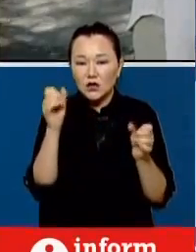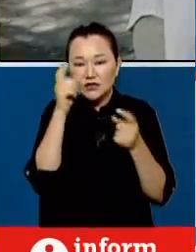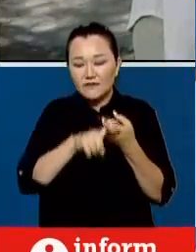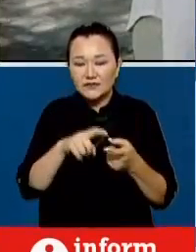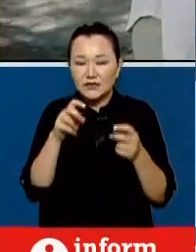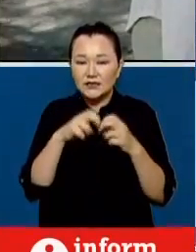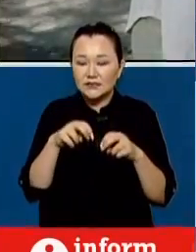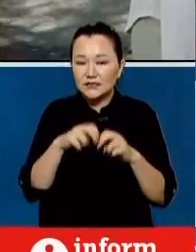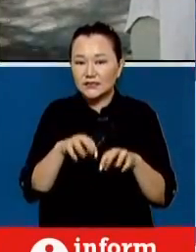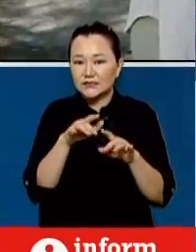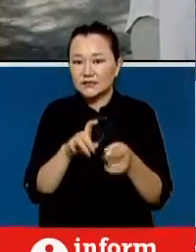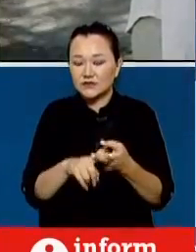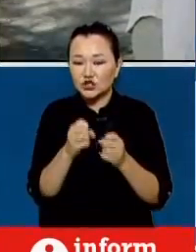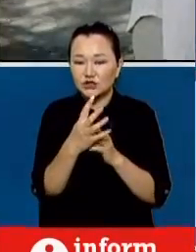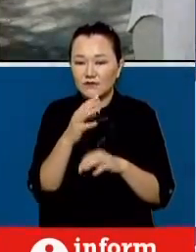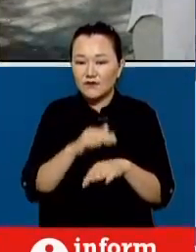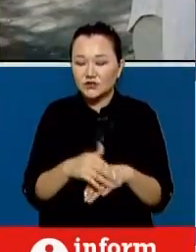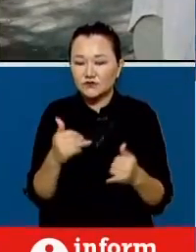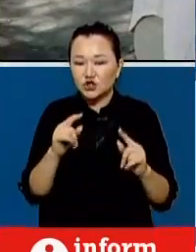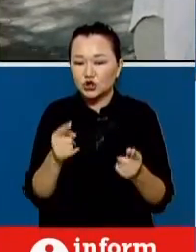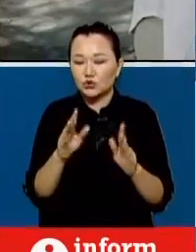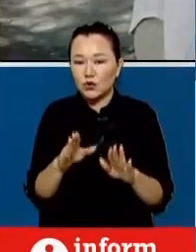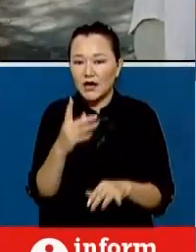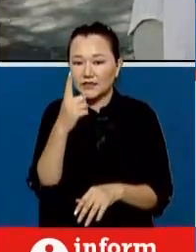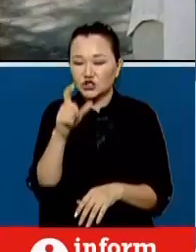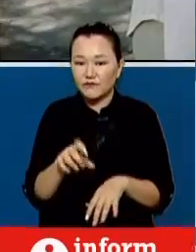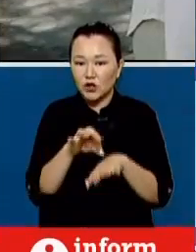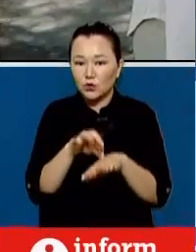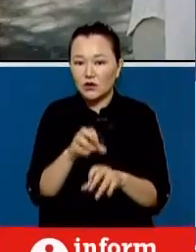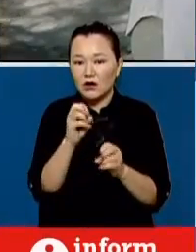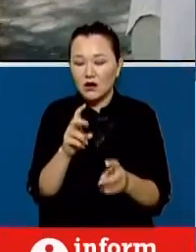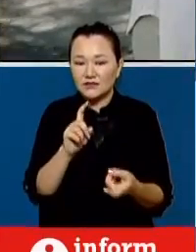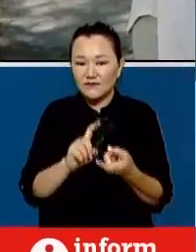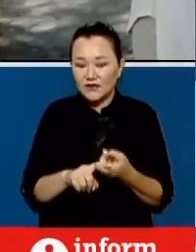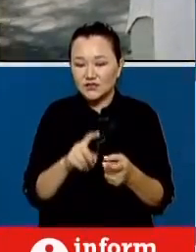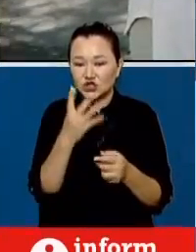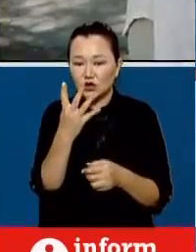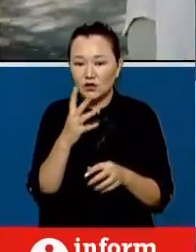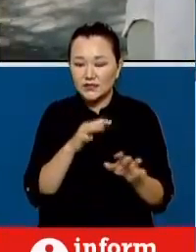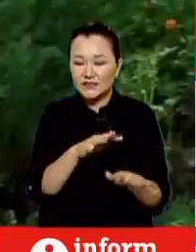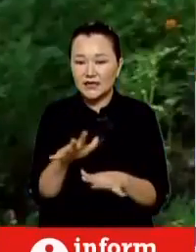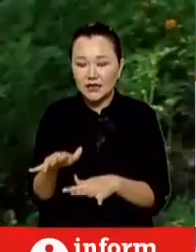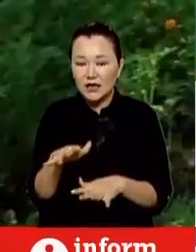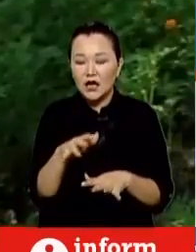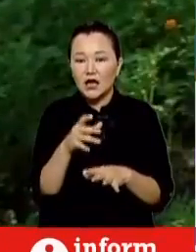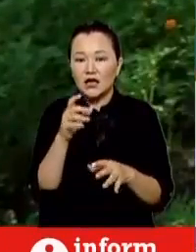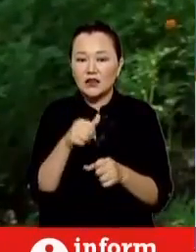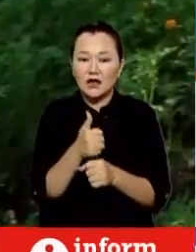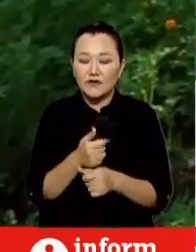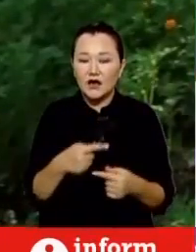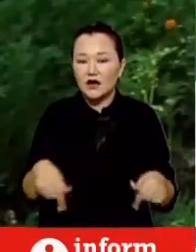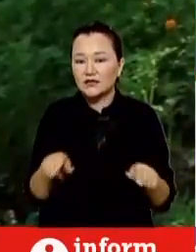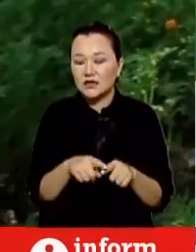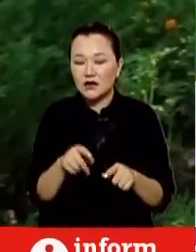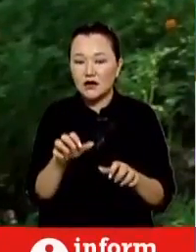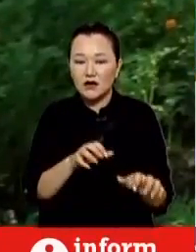Но из 14 фактов на сегодня задержан только один курьер, как соучастник 4 уголовных дел. Главные же организаторы